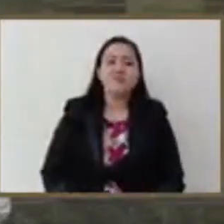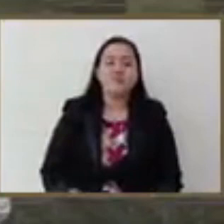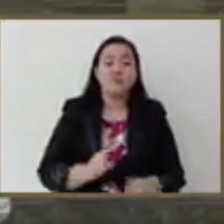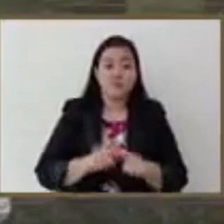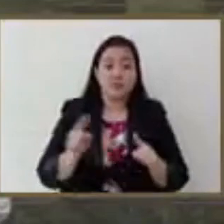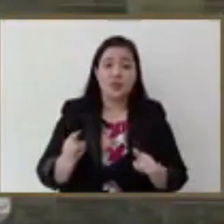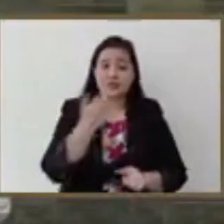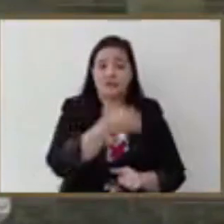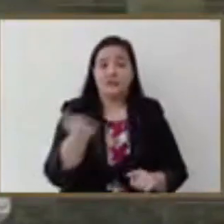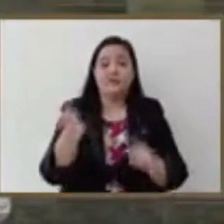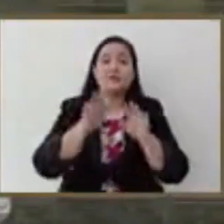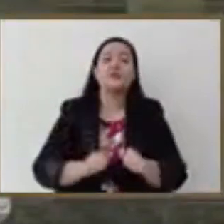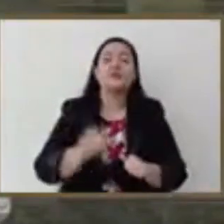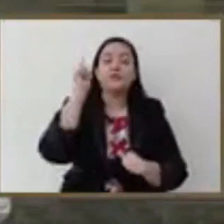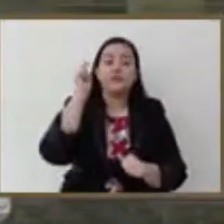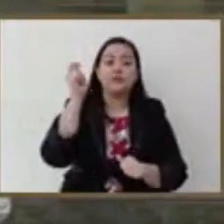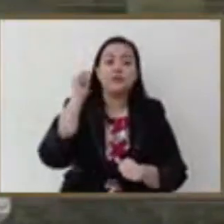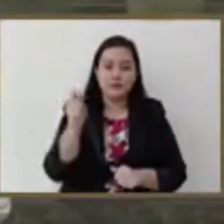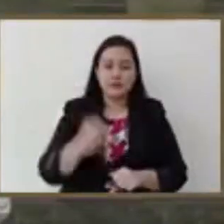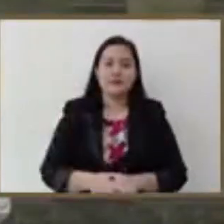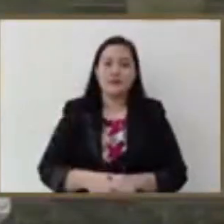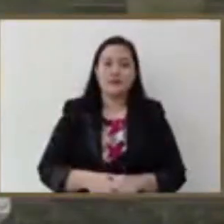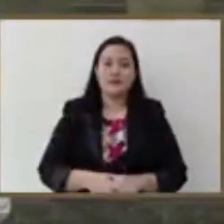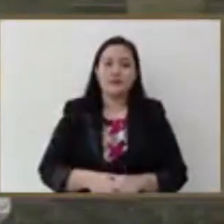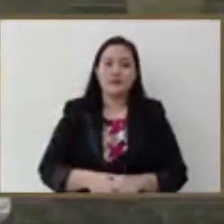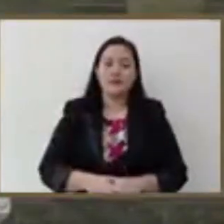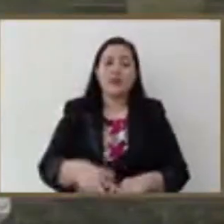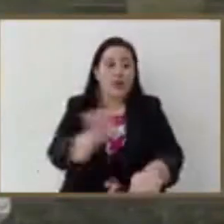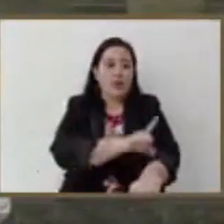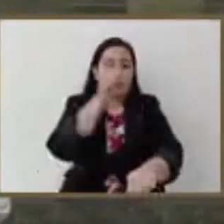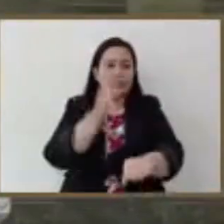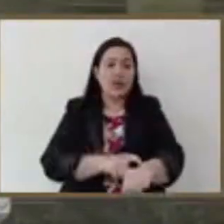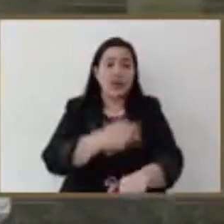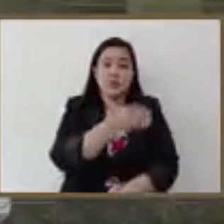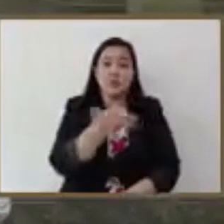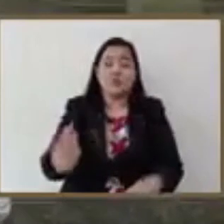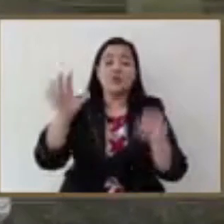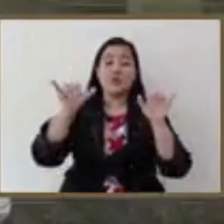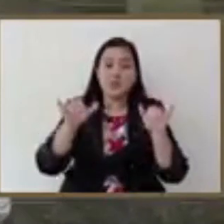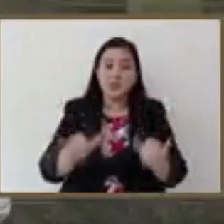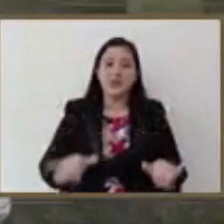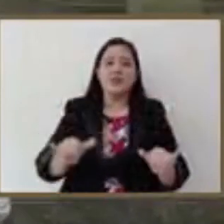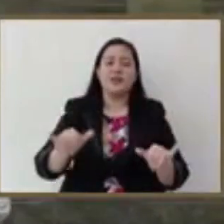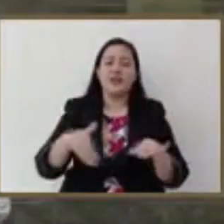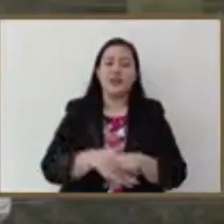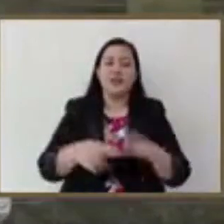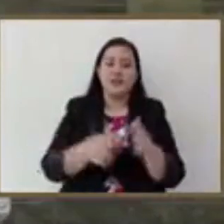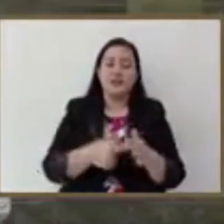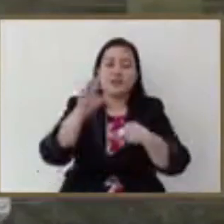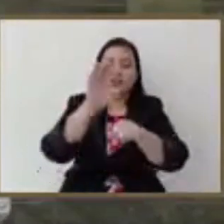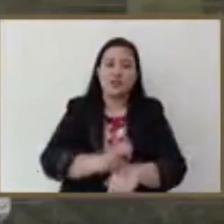can testify. Sa tagal na pag-stay nyo sa simbahan na ito, mga kapatid, sa tagal na pagkakaroon